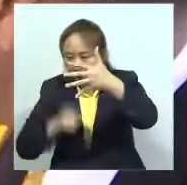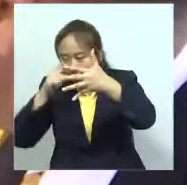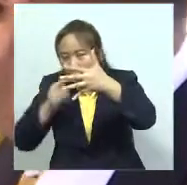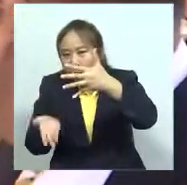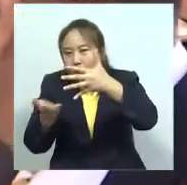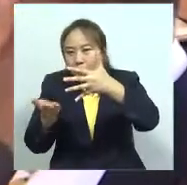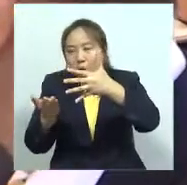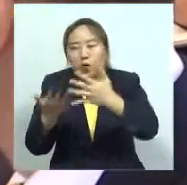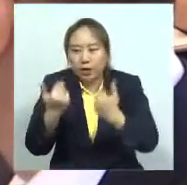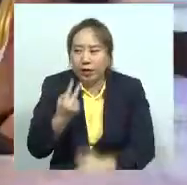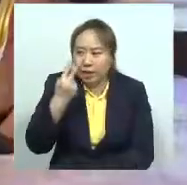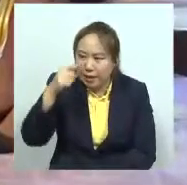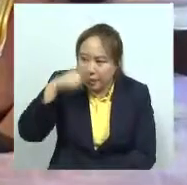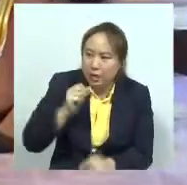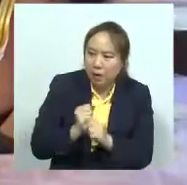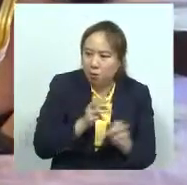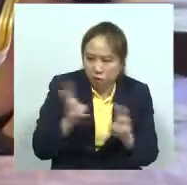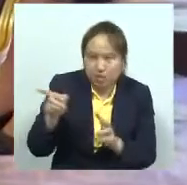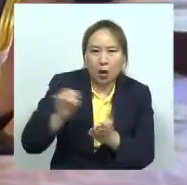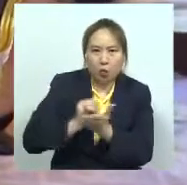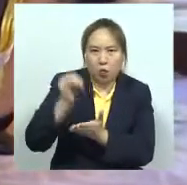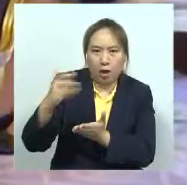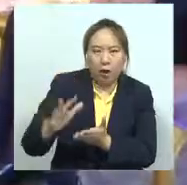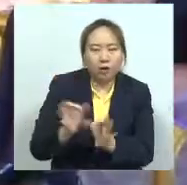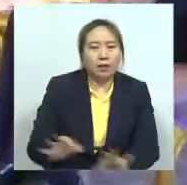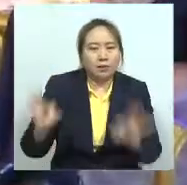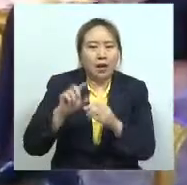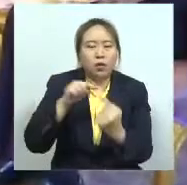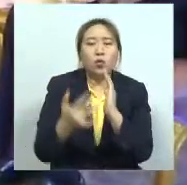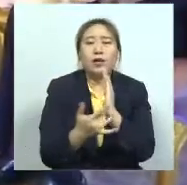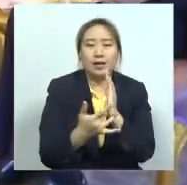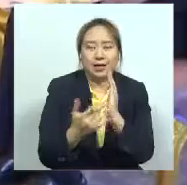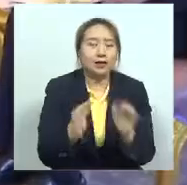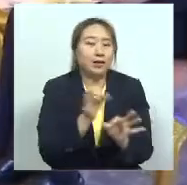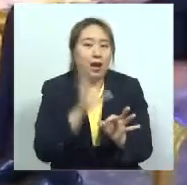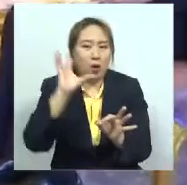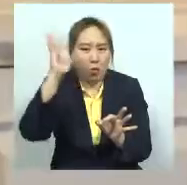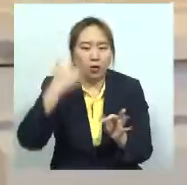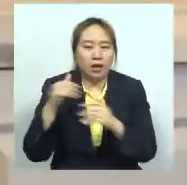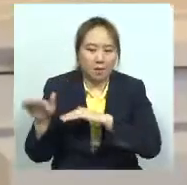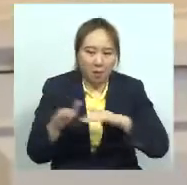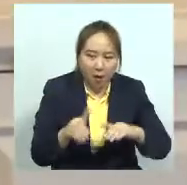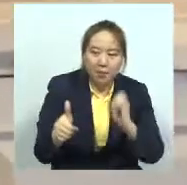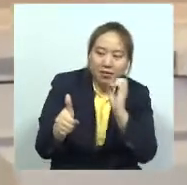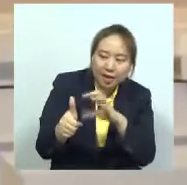ำเนินการของไทยมาถูกทิศทางแล้วโดยเฉพาะด้านดิจิทัลซึ่งธนาคารโลกพร้อมให้คำ